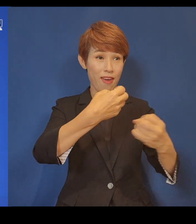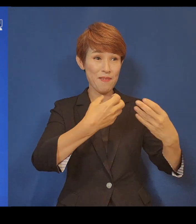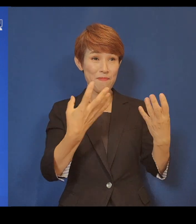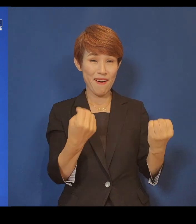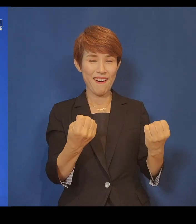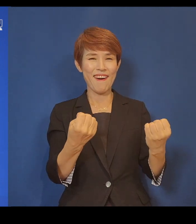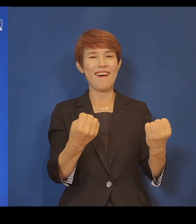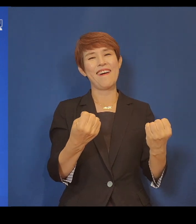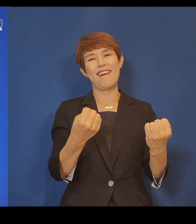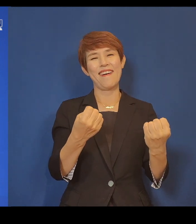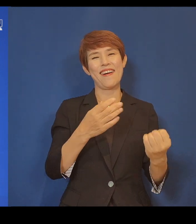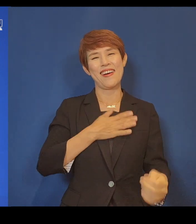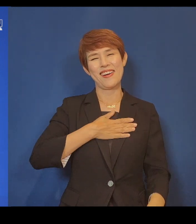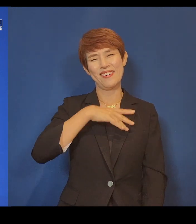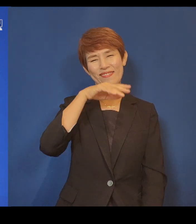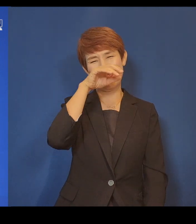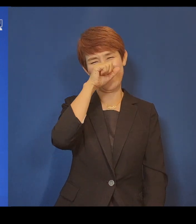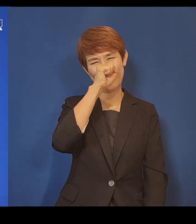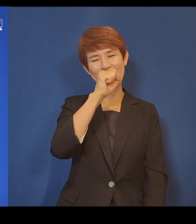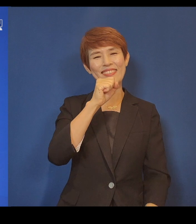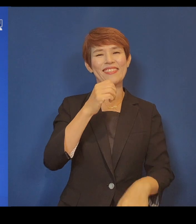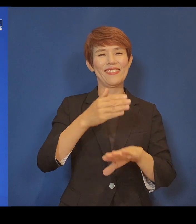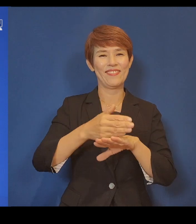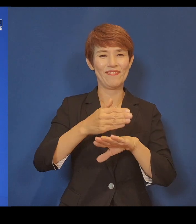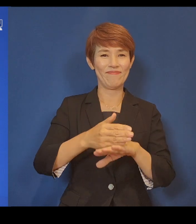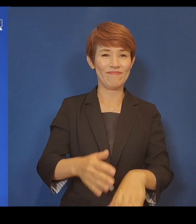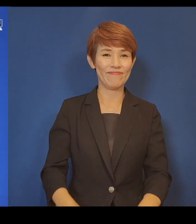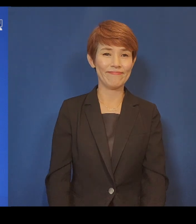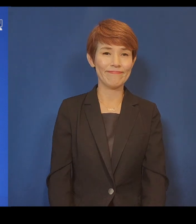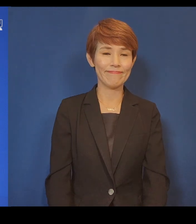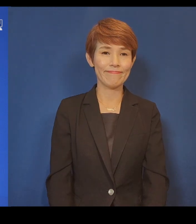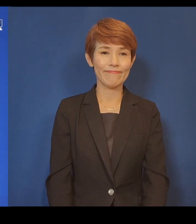훨씬 많으셨다고 하니까 얼마나 감사한지요.